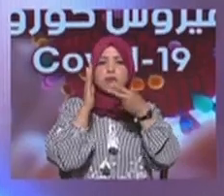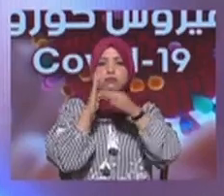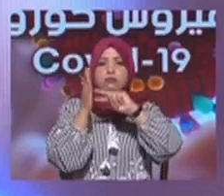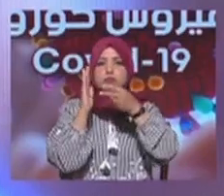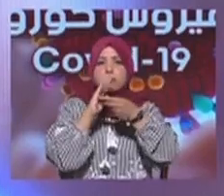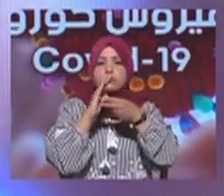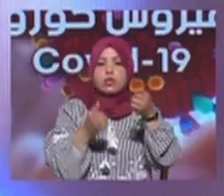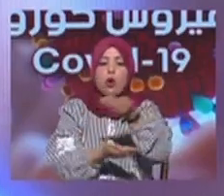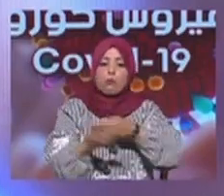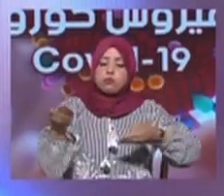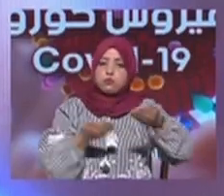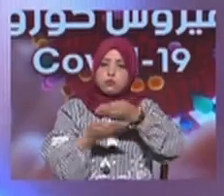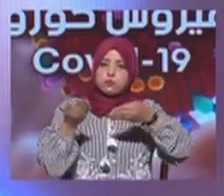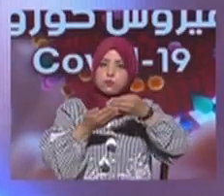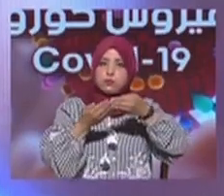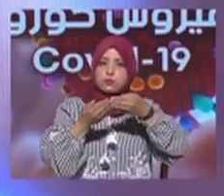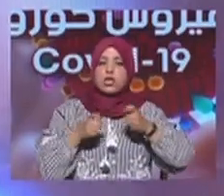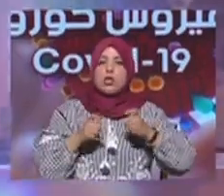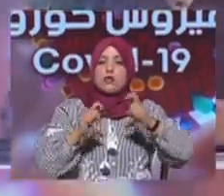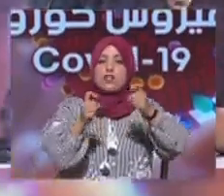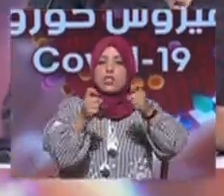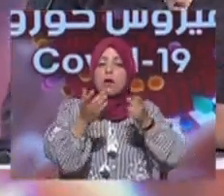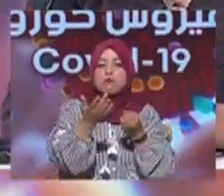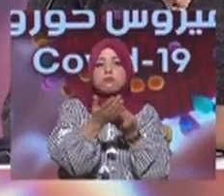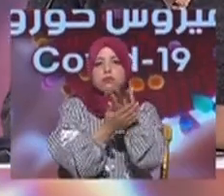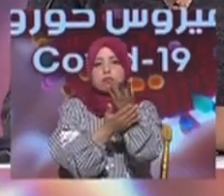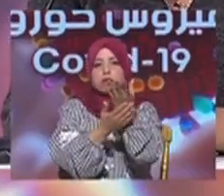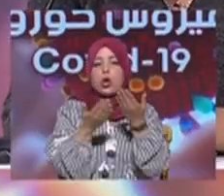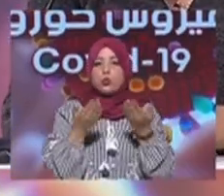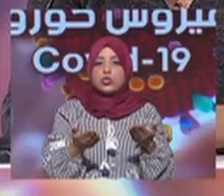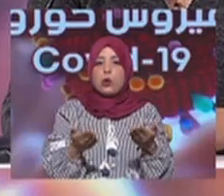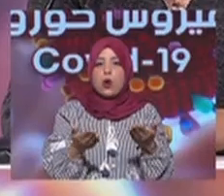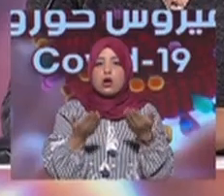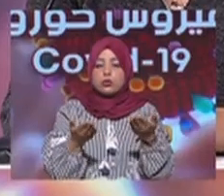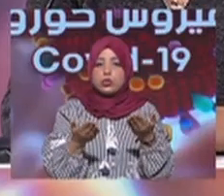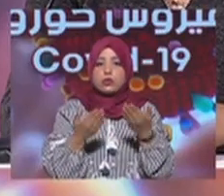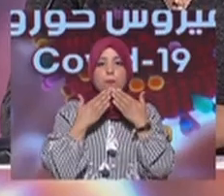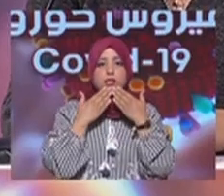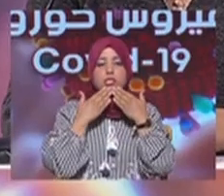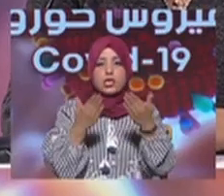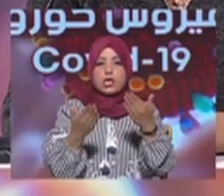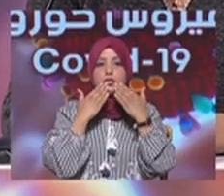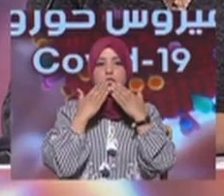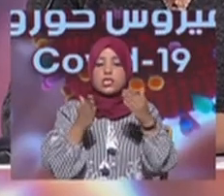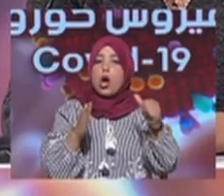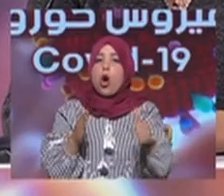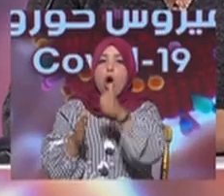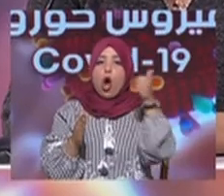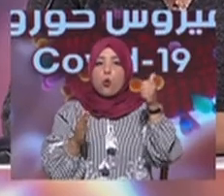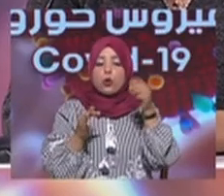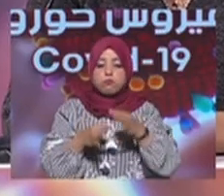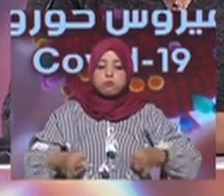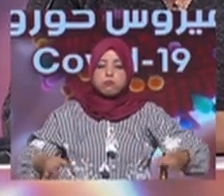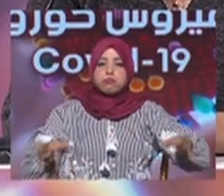مع لو بيغو دو لو ام اس، بعثنا لهم وكانوا كرمونا زاد هما وقالوا لنا انتم اول بلد